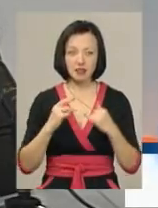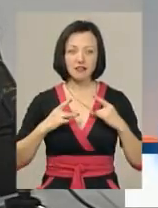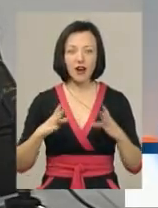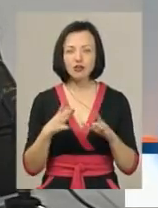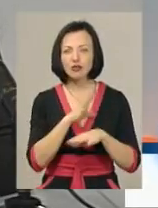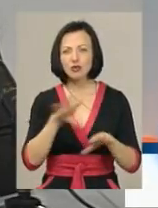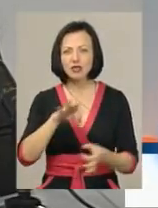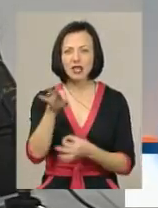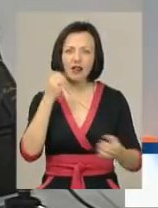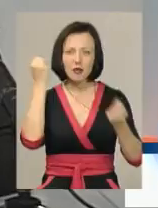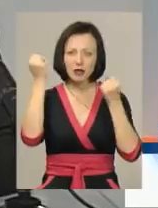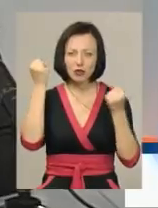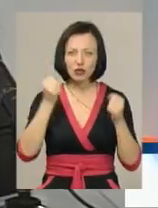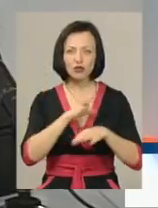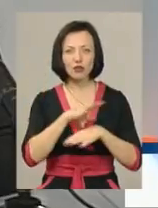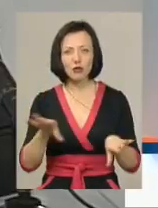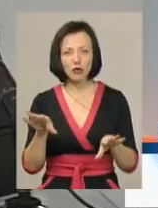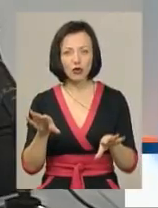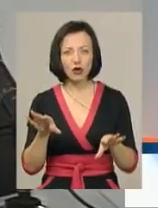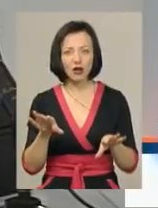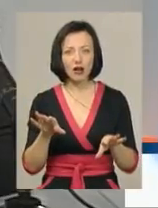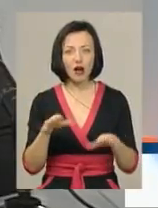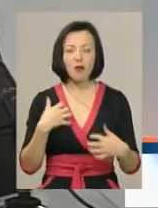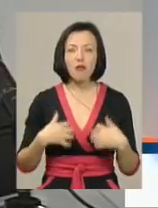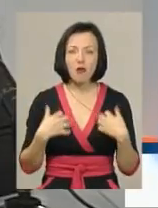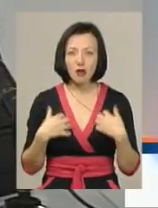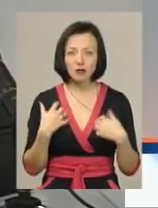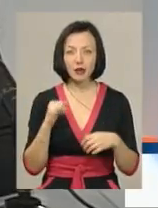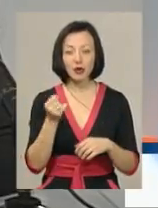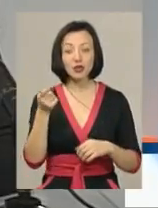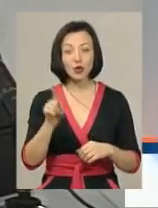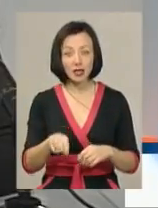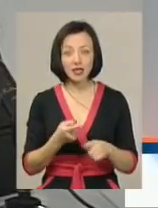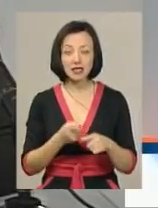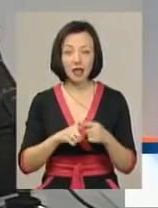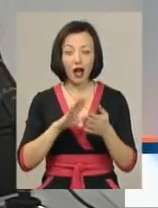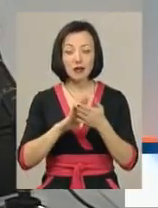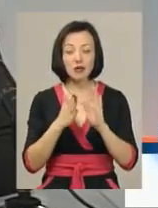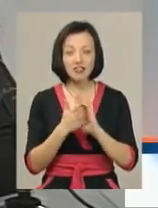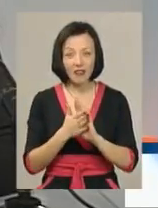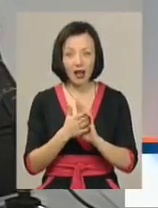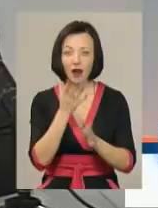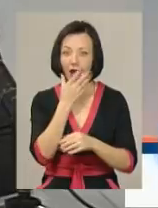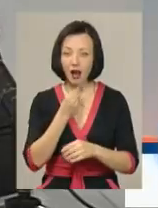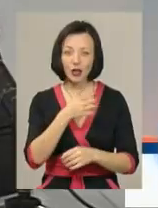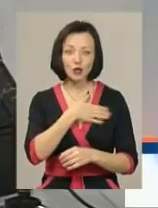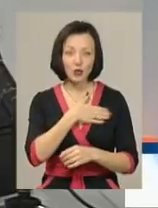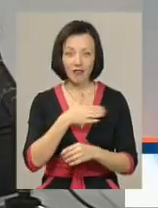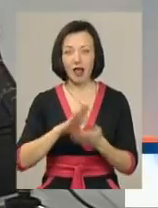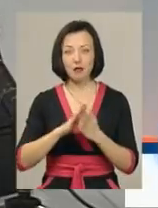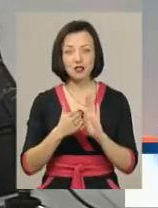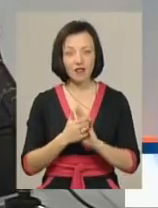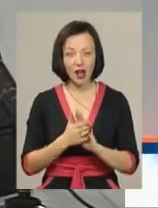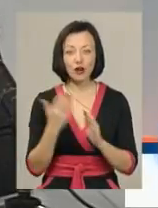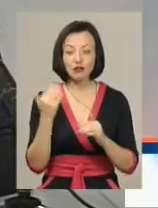не було якоїсь зайвої метушні щоб не було поспіху якогось і тоді от оця атмосфера така гарна душевна атмосфера